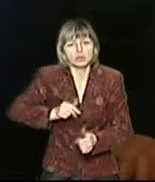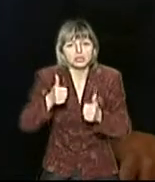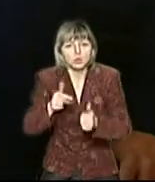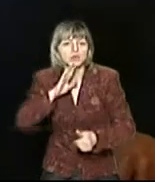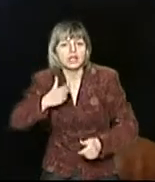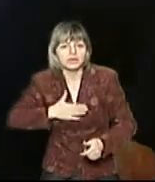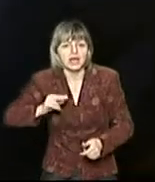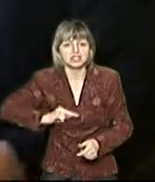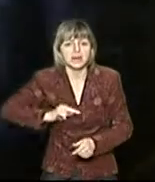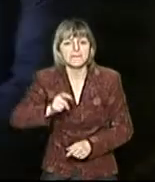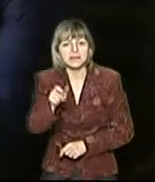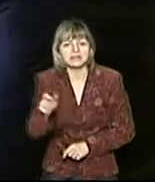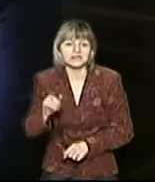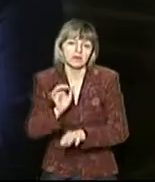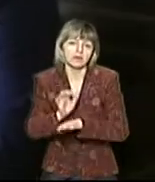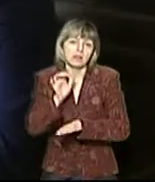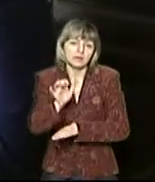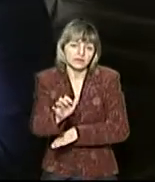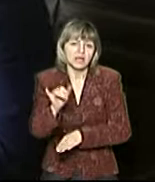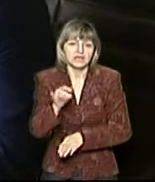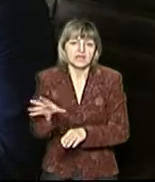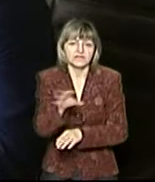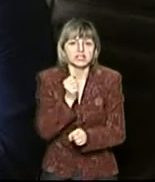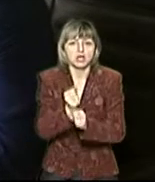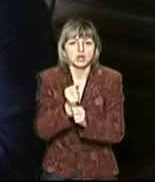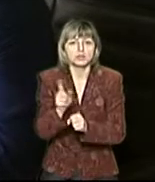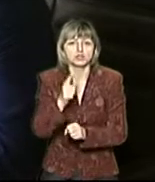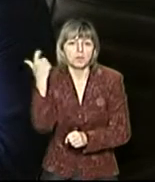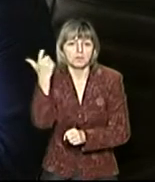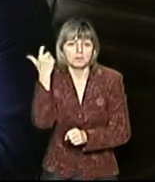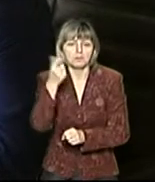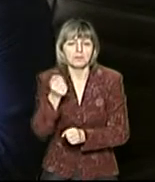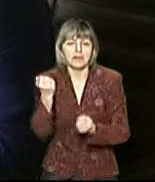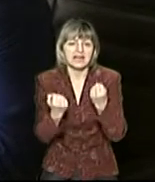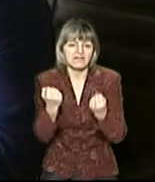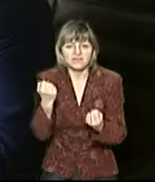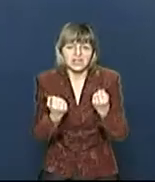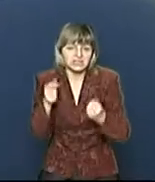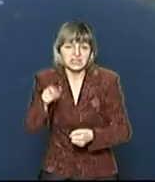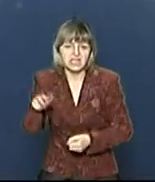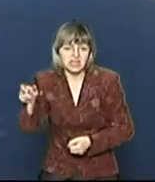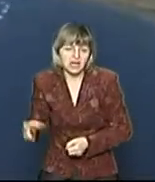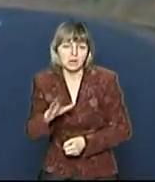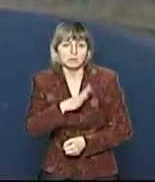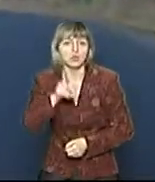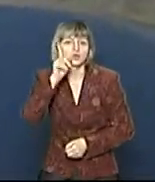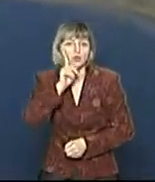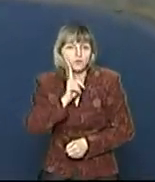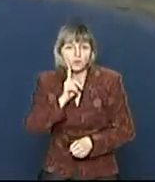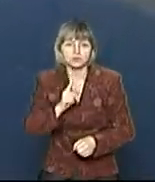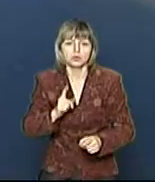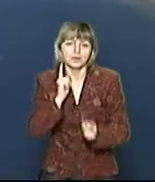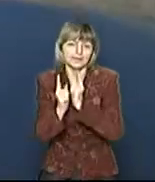відповідно виправляється і все робиться для того, щоб перевізникам і водіям пересічним було комфортно і зручно